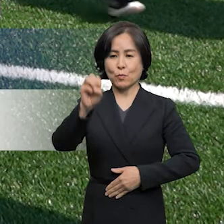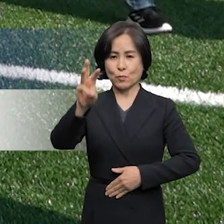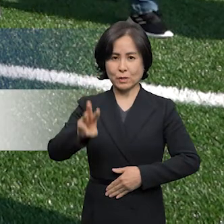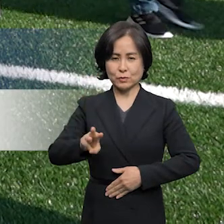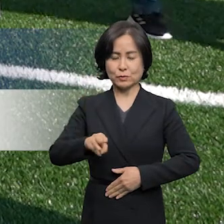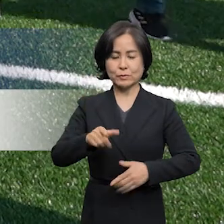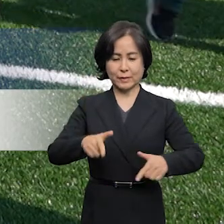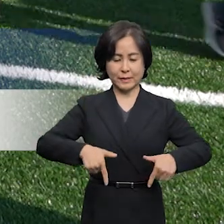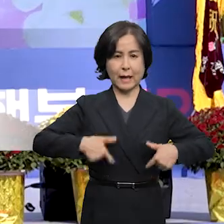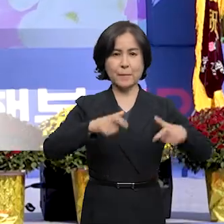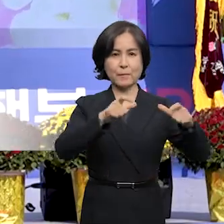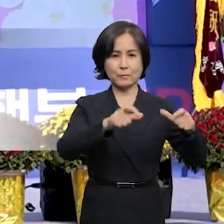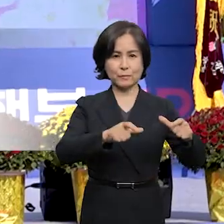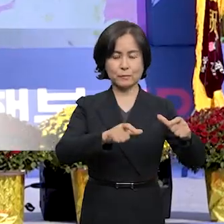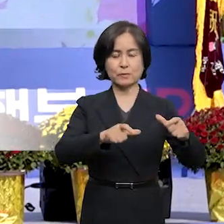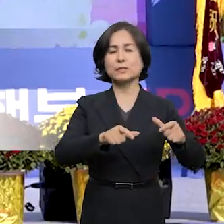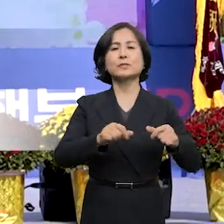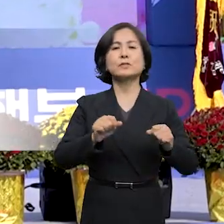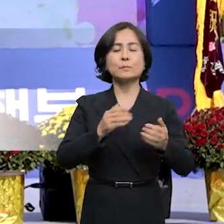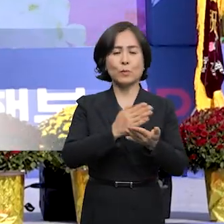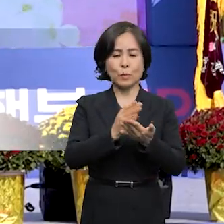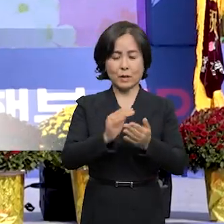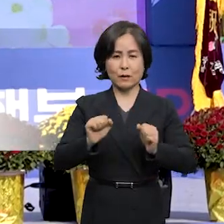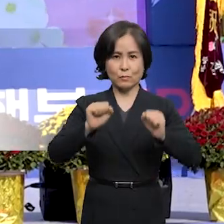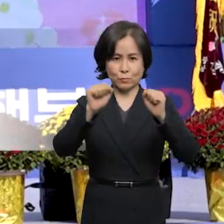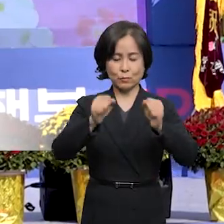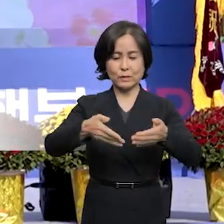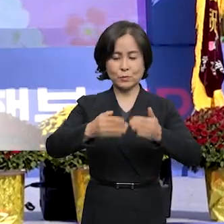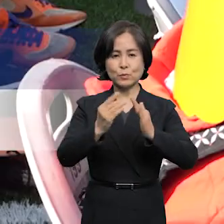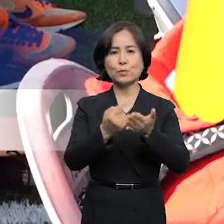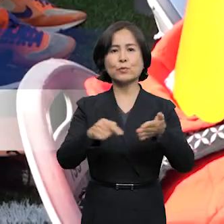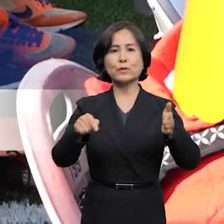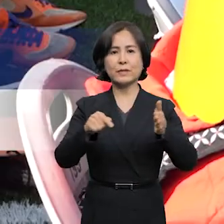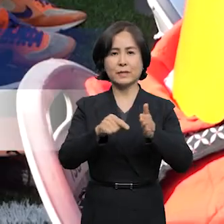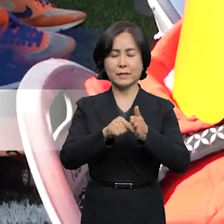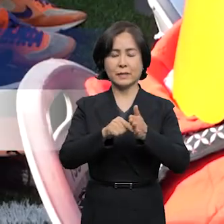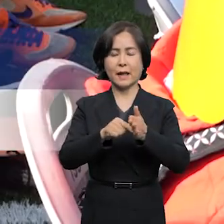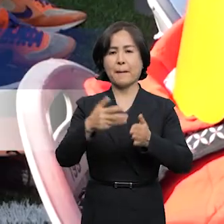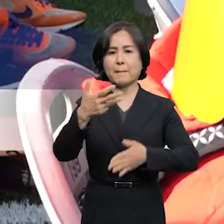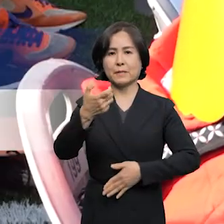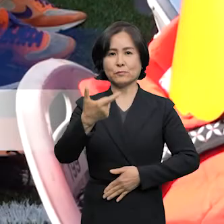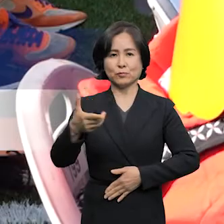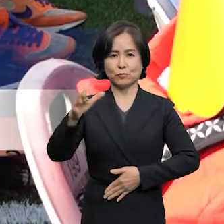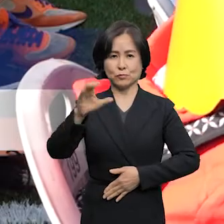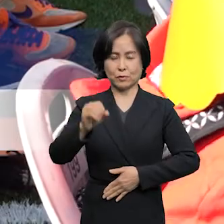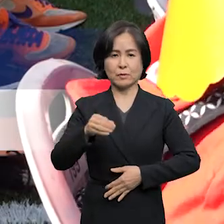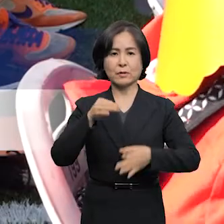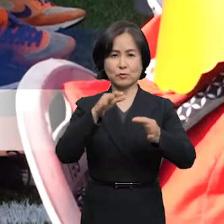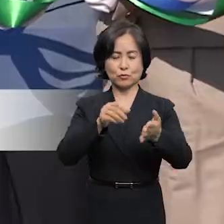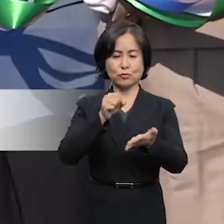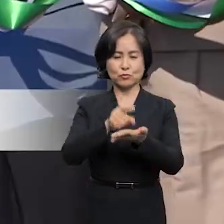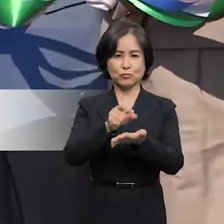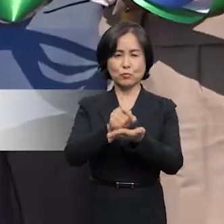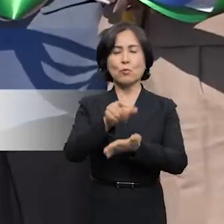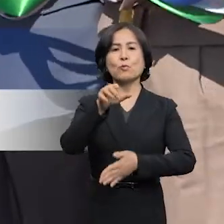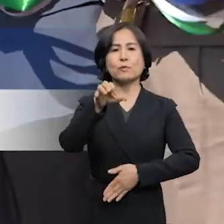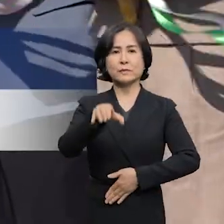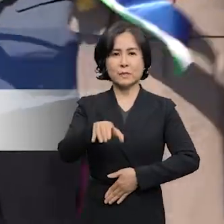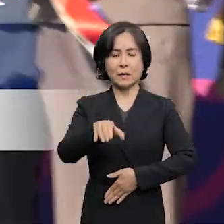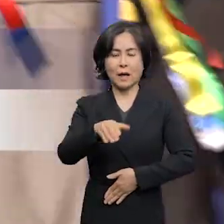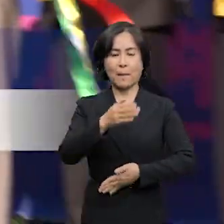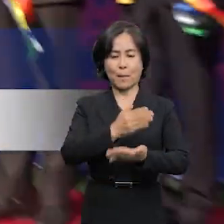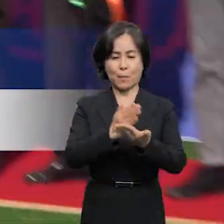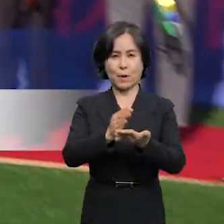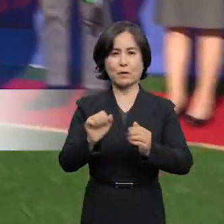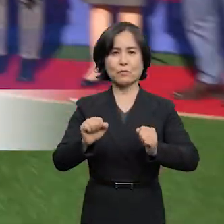남구는 진월복합운동장 조성을 위해 총 사업비 86억 원을 들여 축구장, 풋살장 등